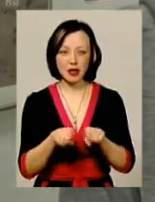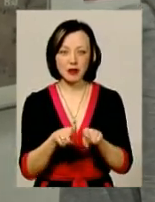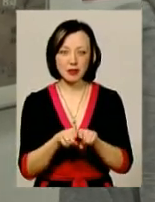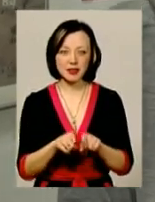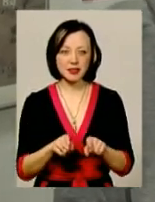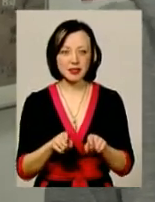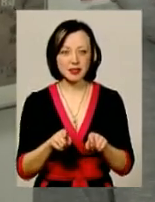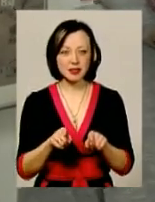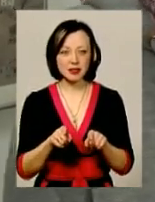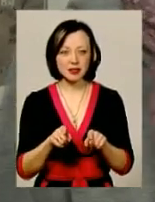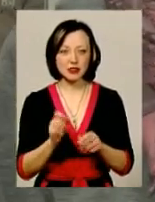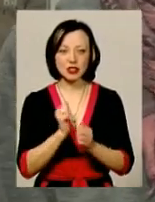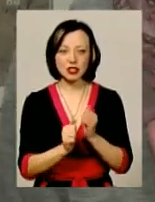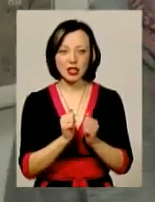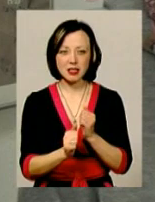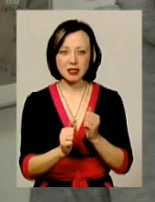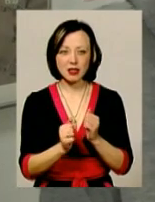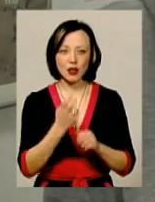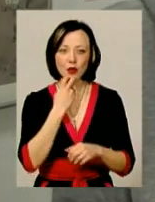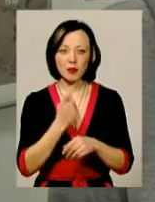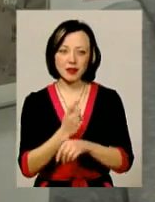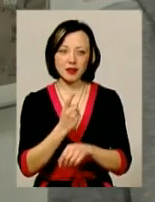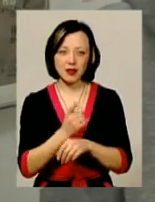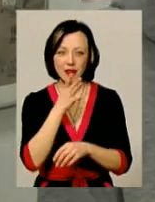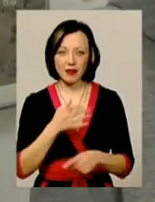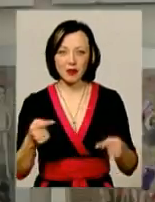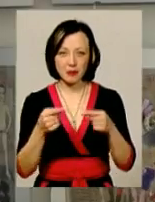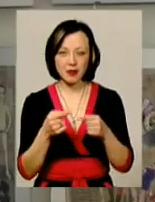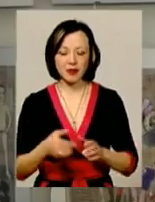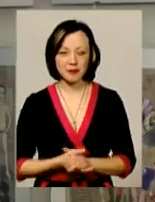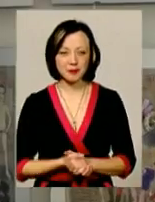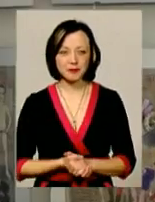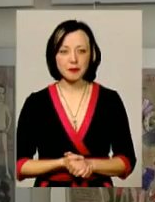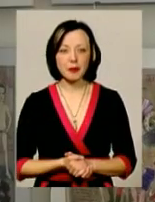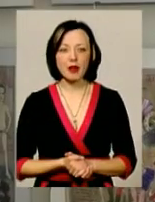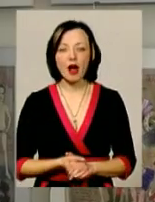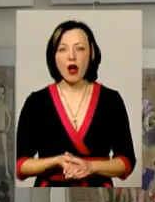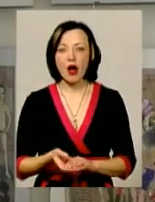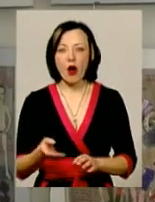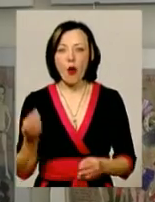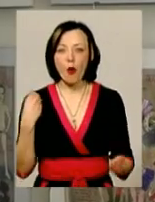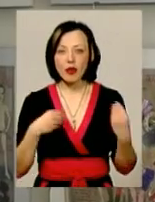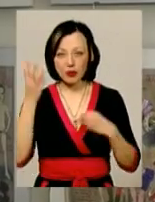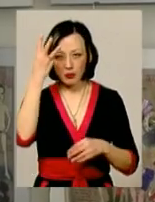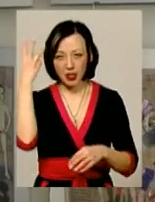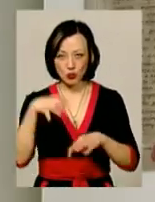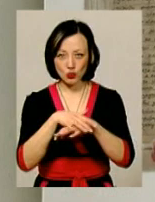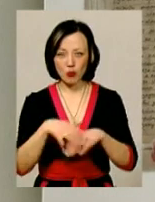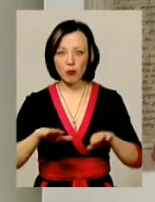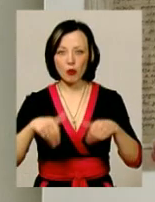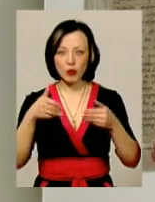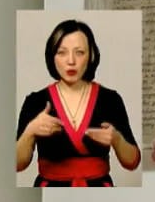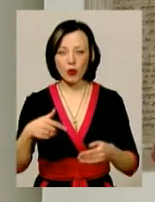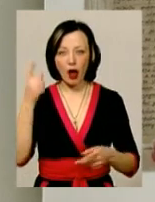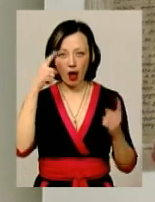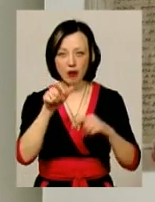чертами, и часто с какими-то юмористическими там, подтекстами. Одягнути хмельницьку тусовку пропонує ще один автор